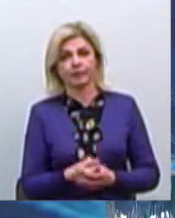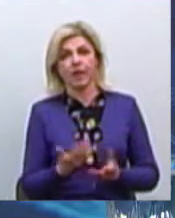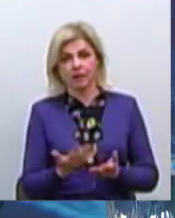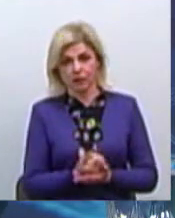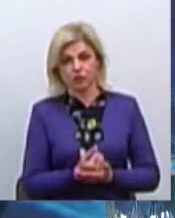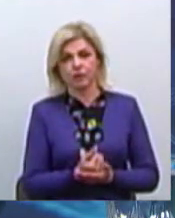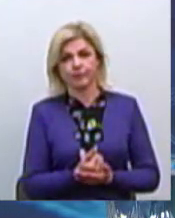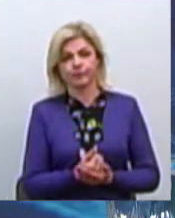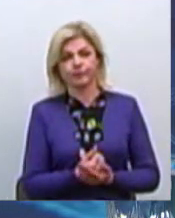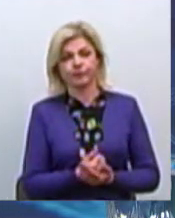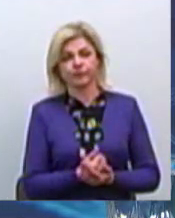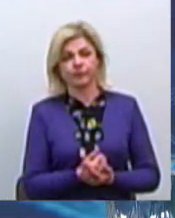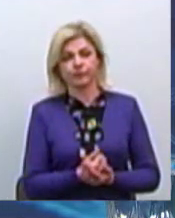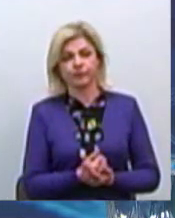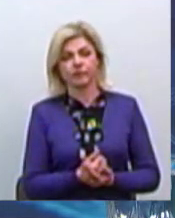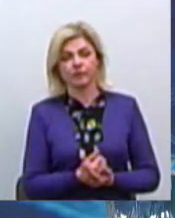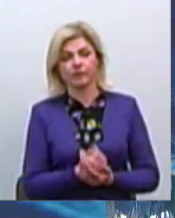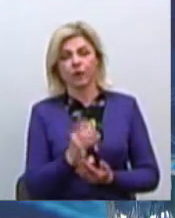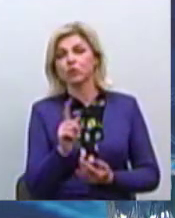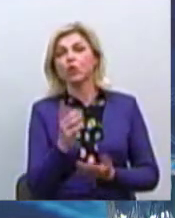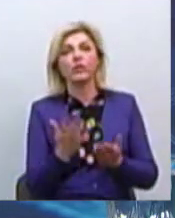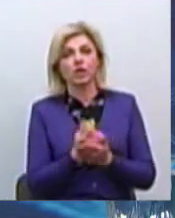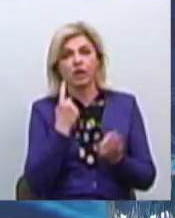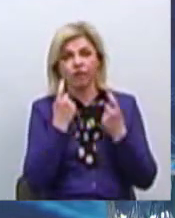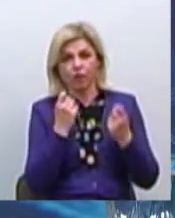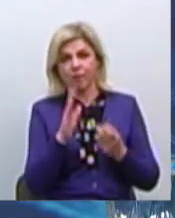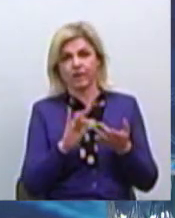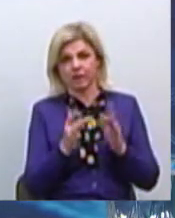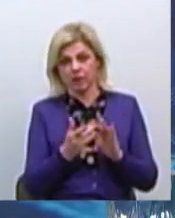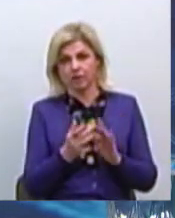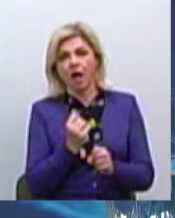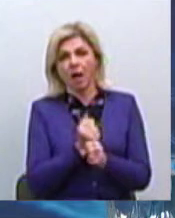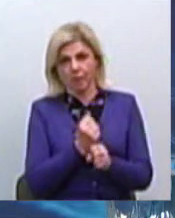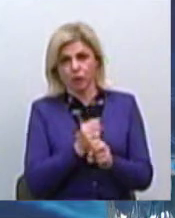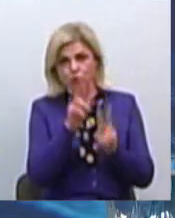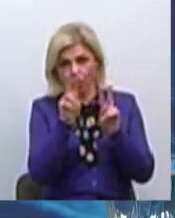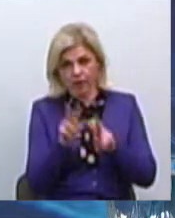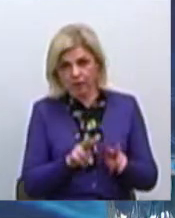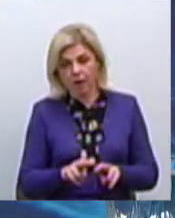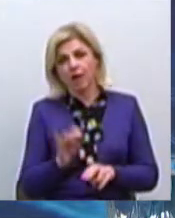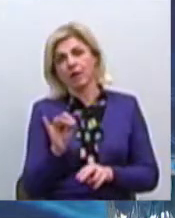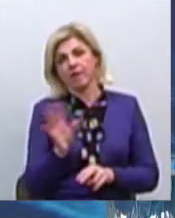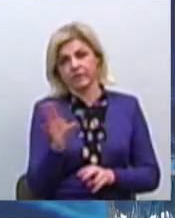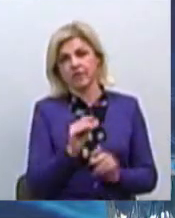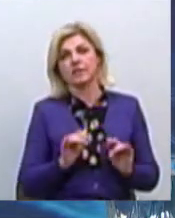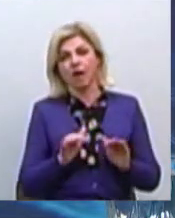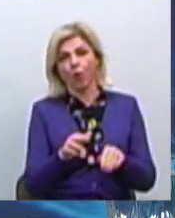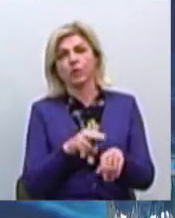знайшли в інтернеті, вона опрацьована, і всі заходи